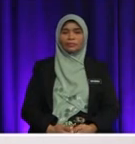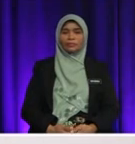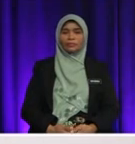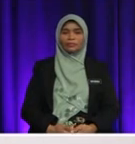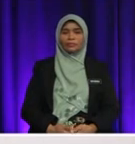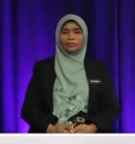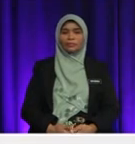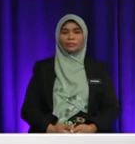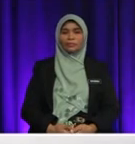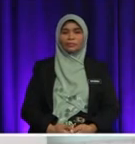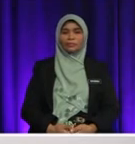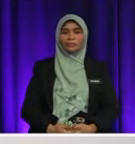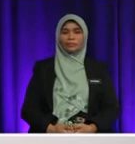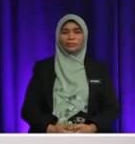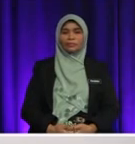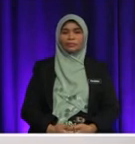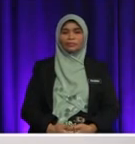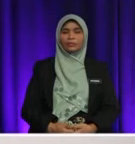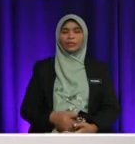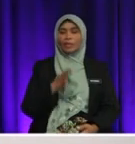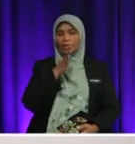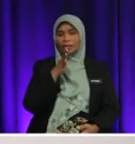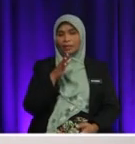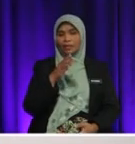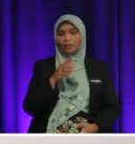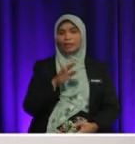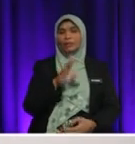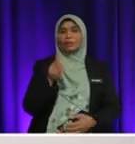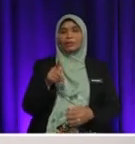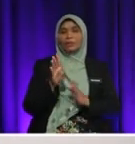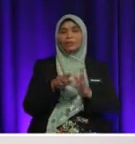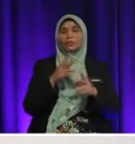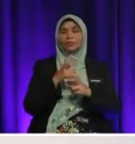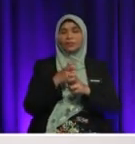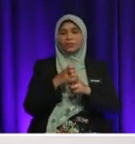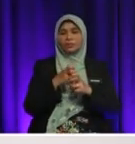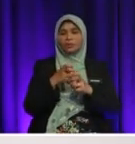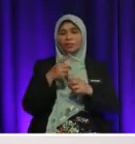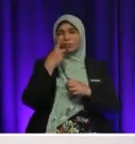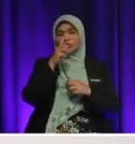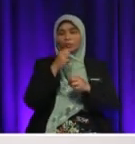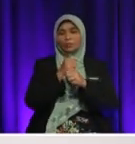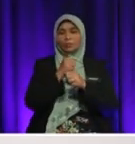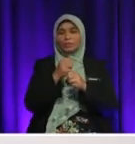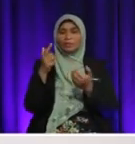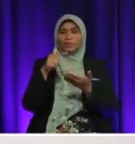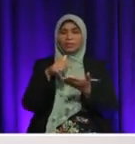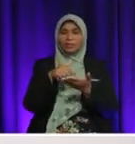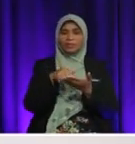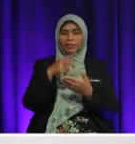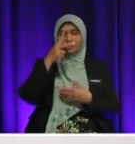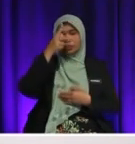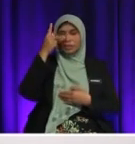Nenek tua tidak perlu bersusah payah untuk bekerja lagi